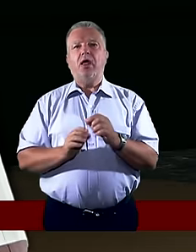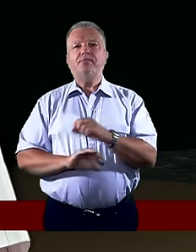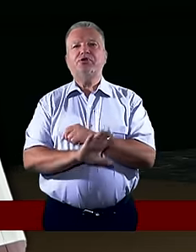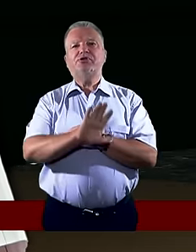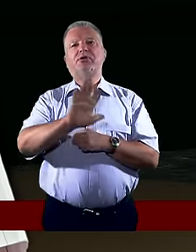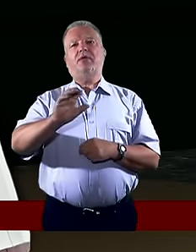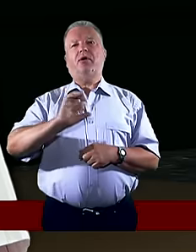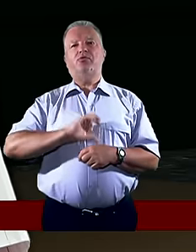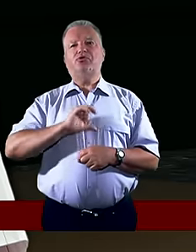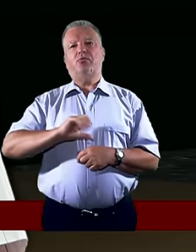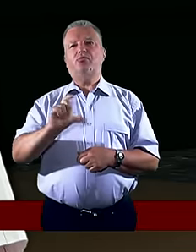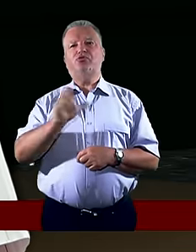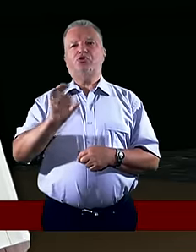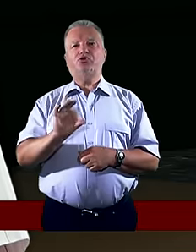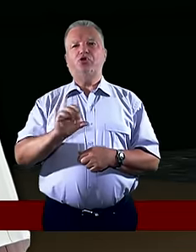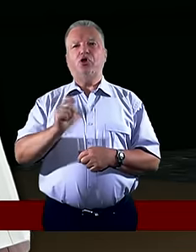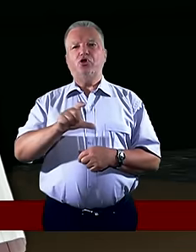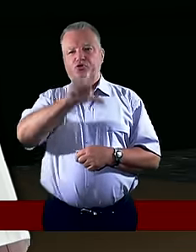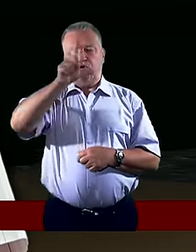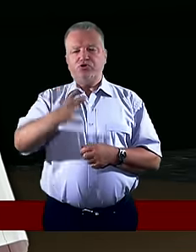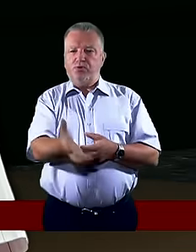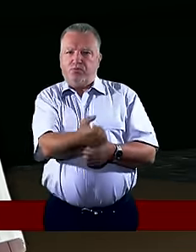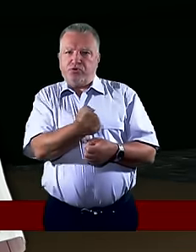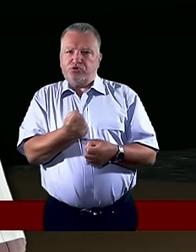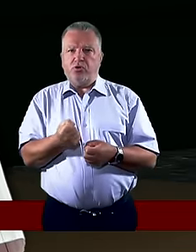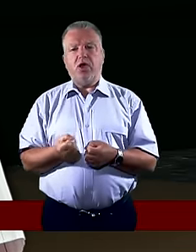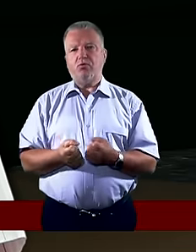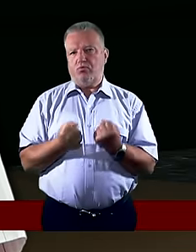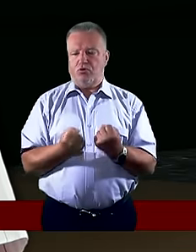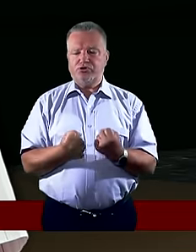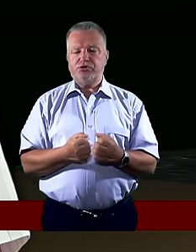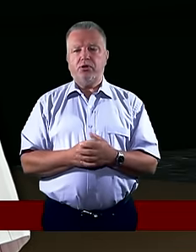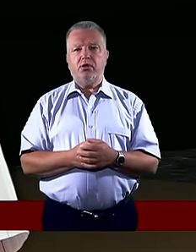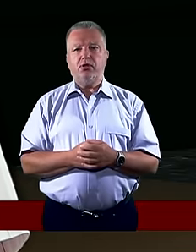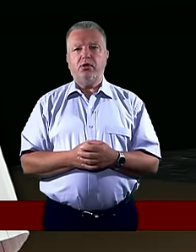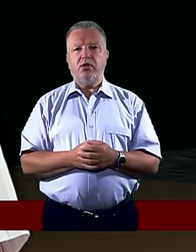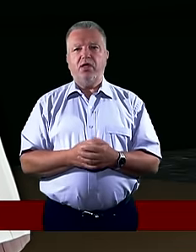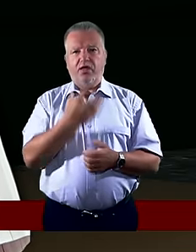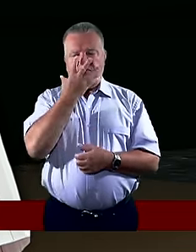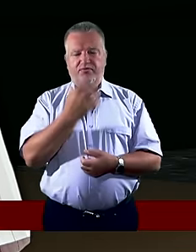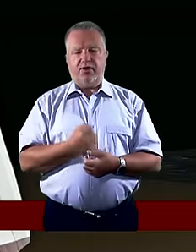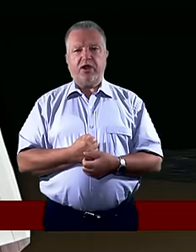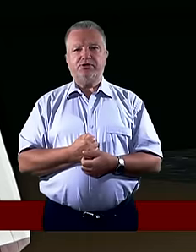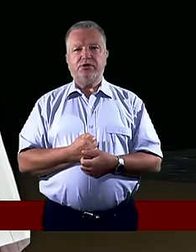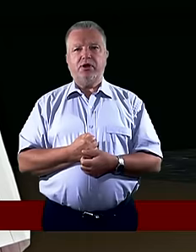reprezentował sobą coś, co ludzi pociągało bardzo mocno, bardzo wyraźnie. On